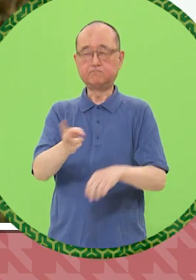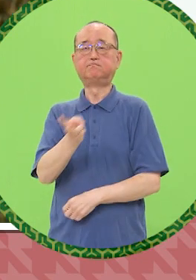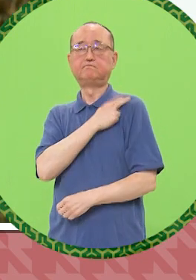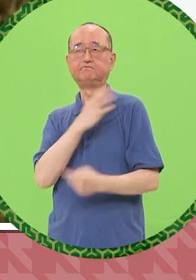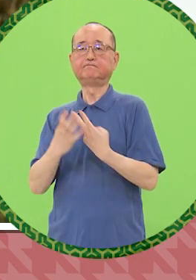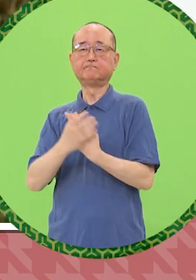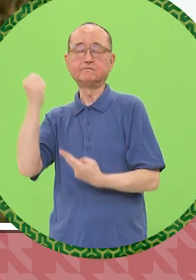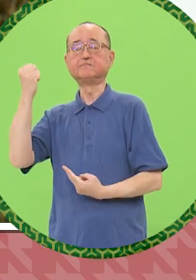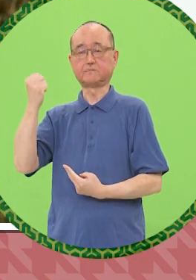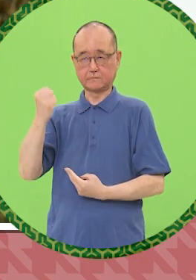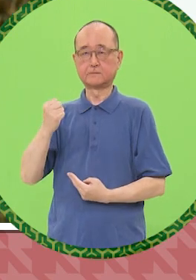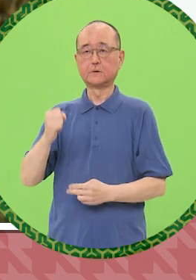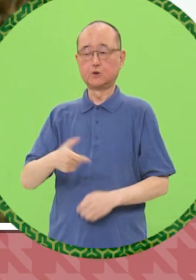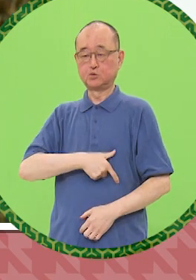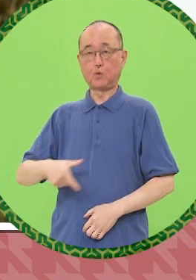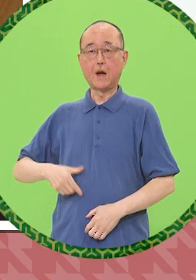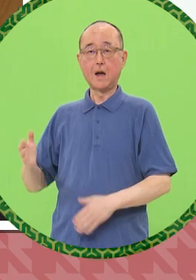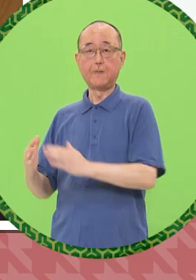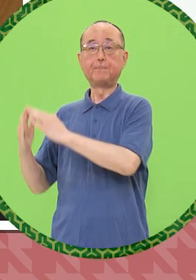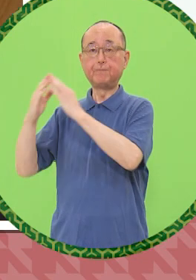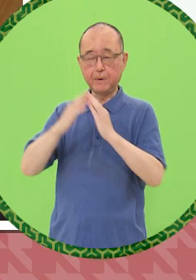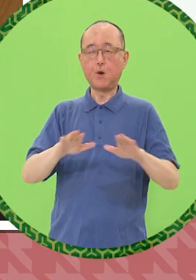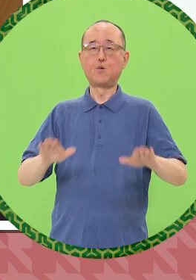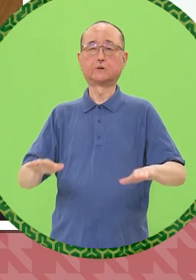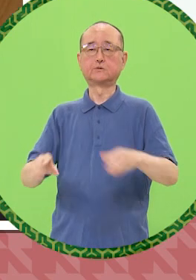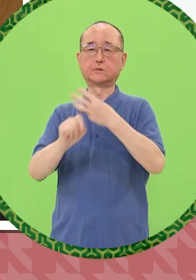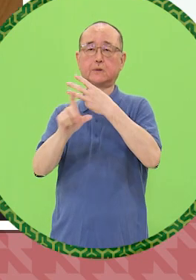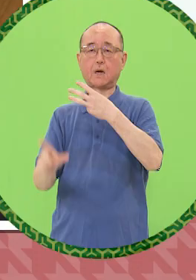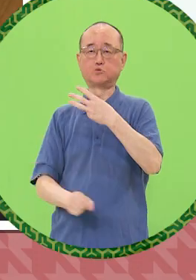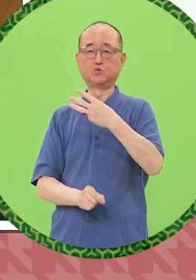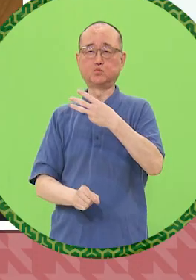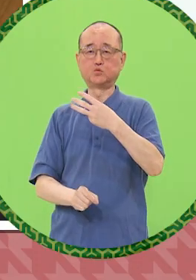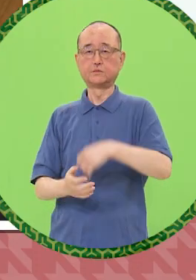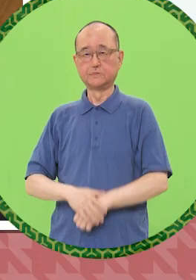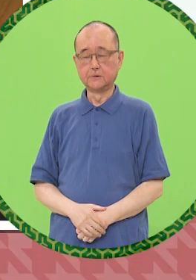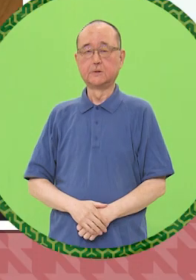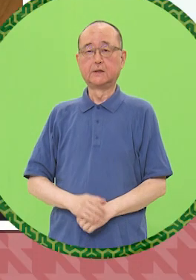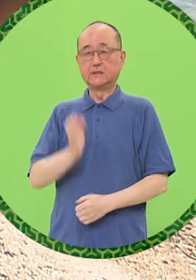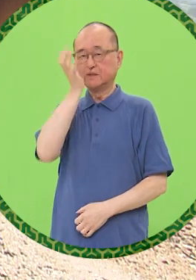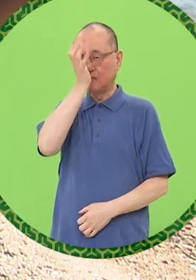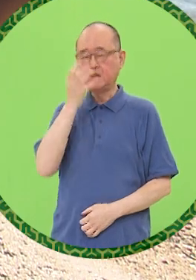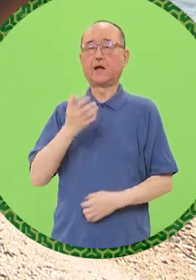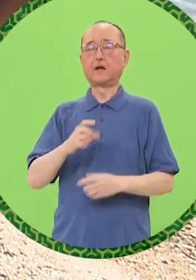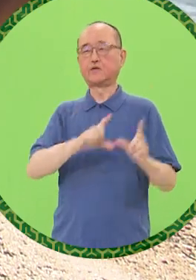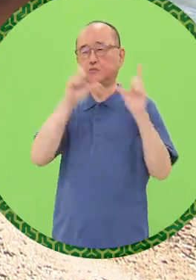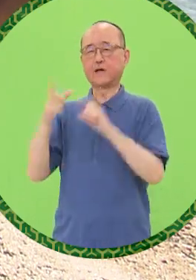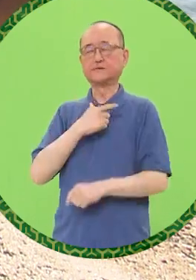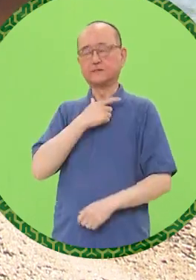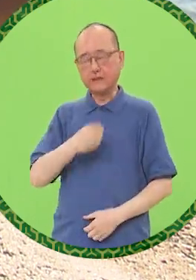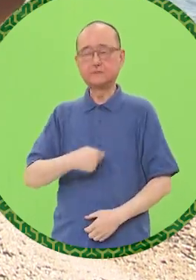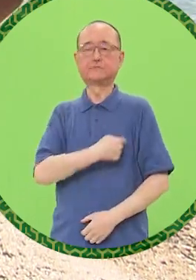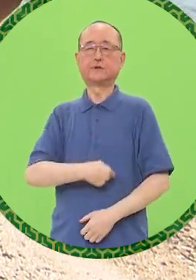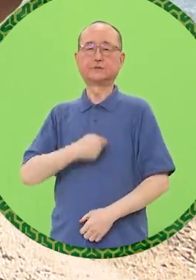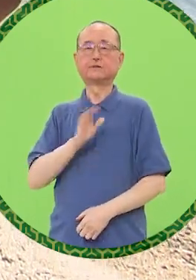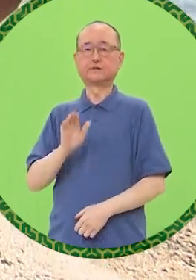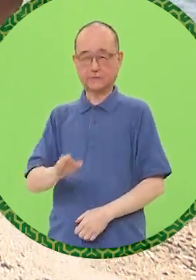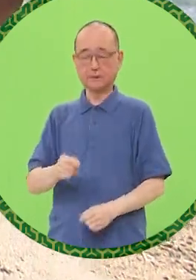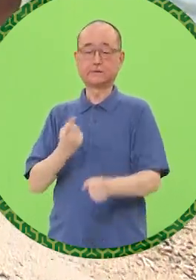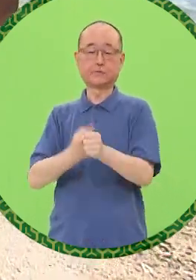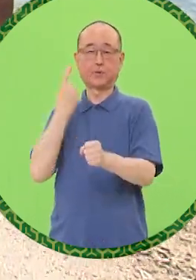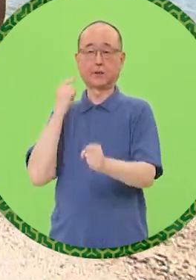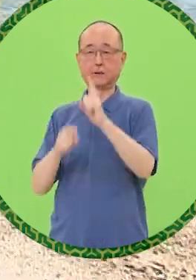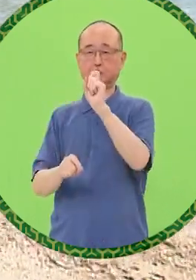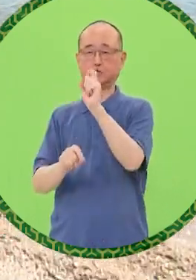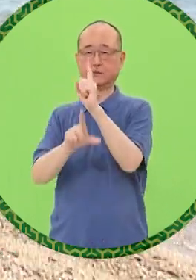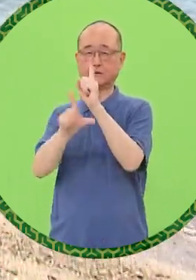しているとのこと。今年3月に福岡から移住したそうじゃ。 田舎で暮らしたいという思いがあり、昨